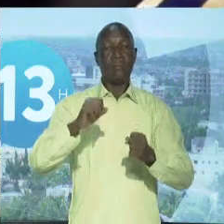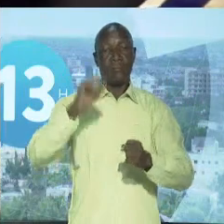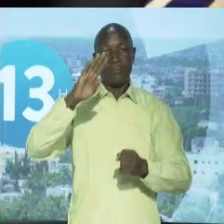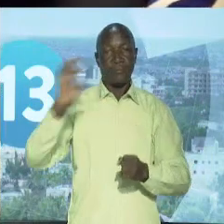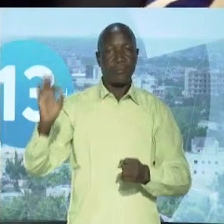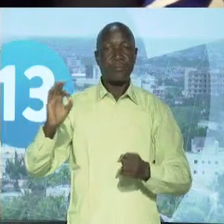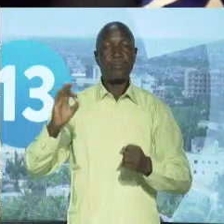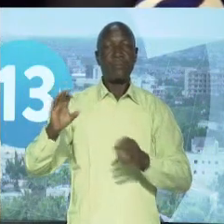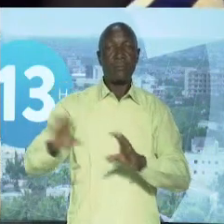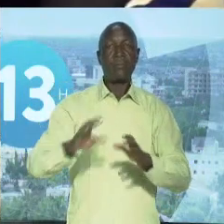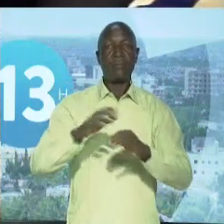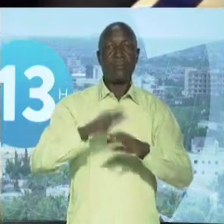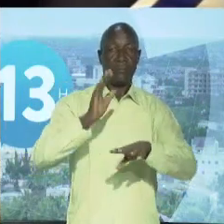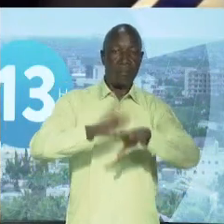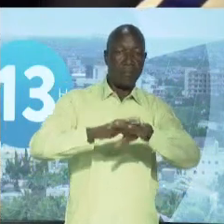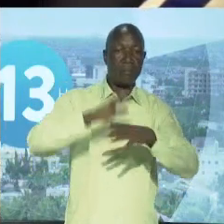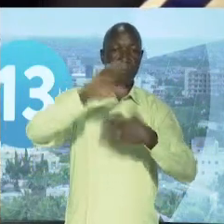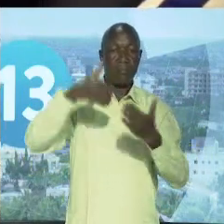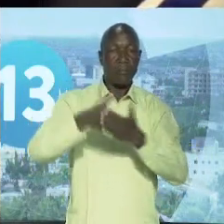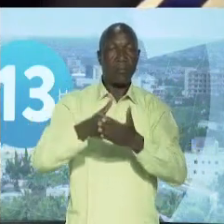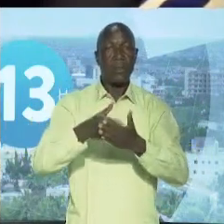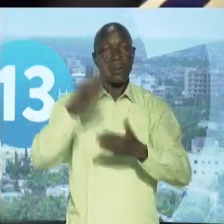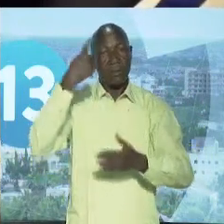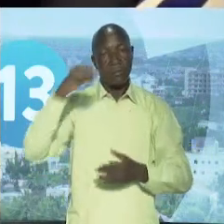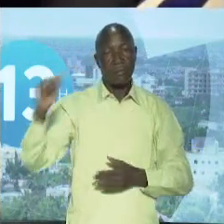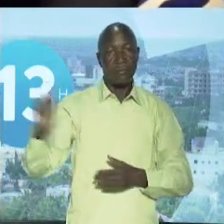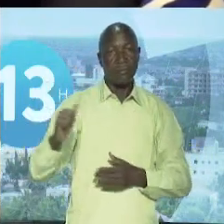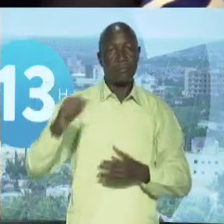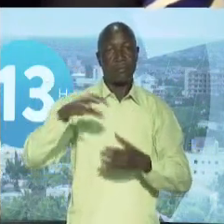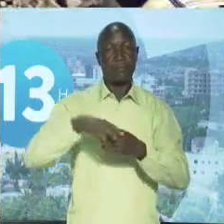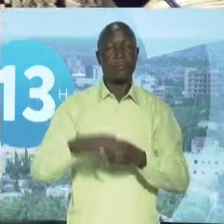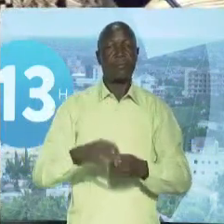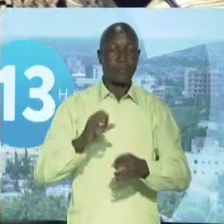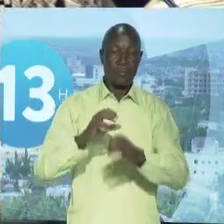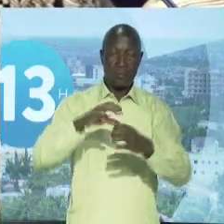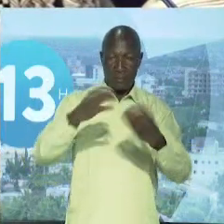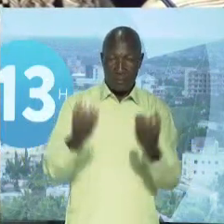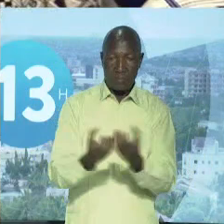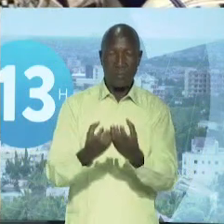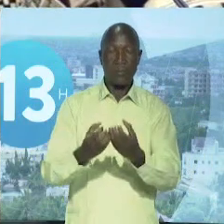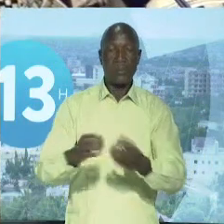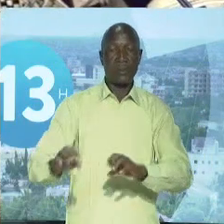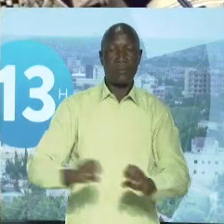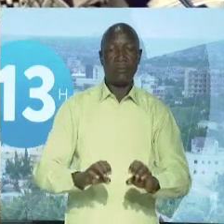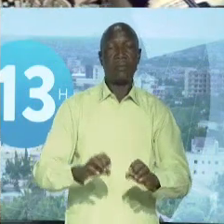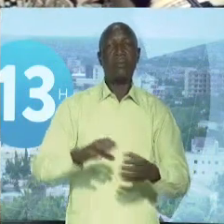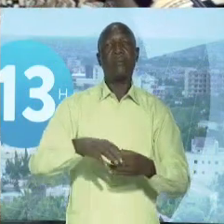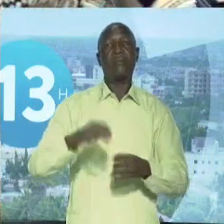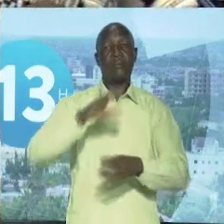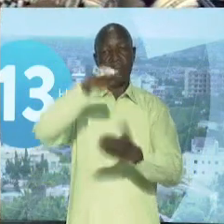par le conseil d'administration pour assurer la direction du comité exécutif du Centre